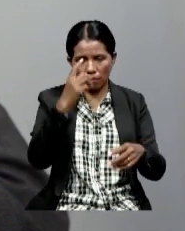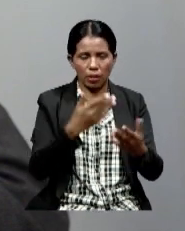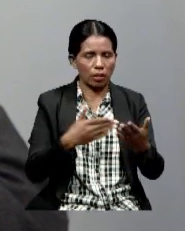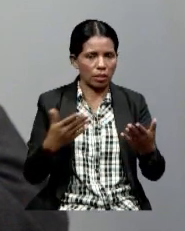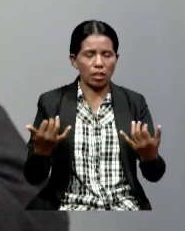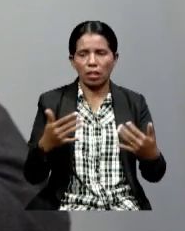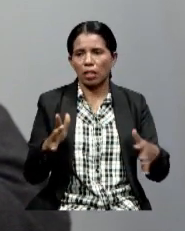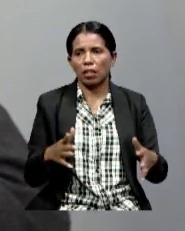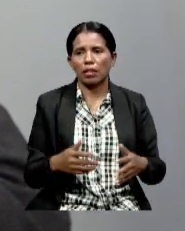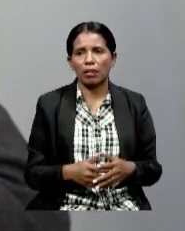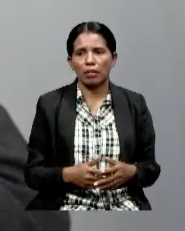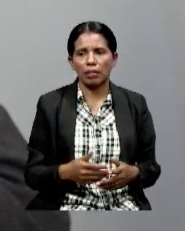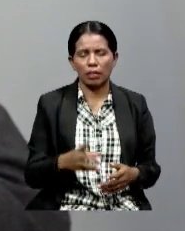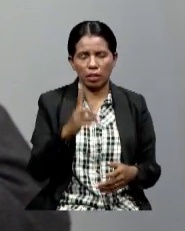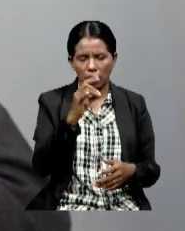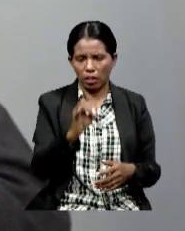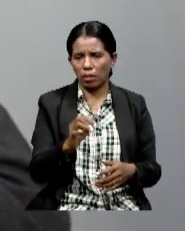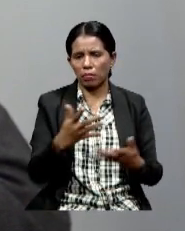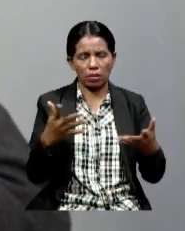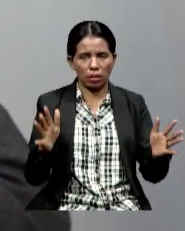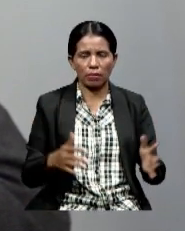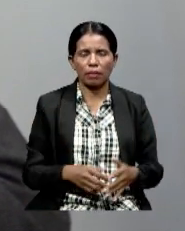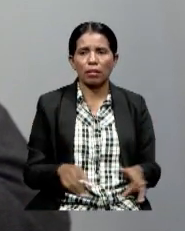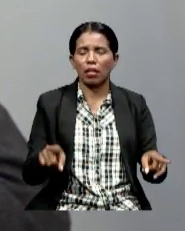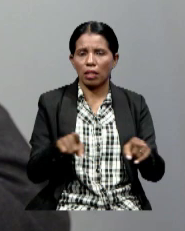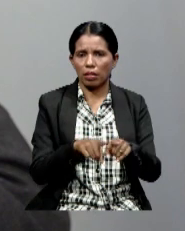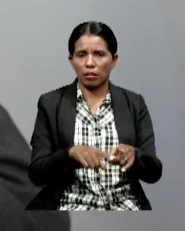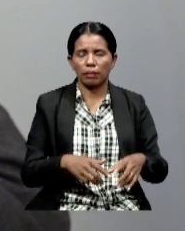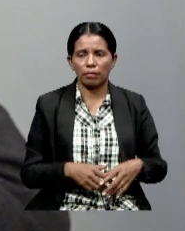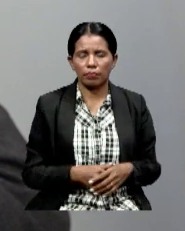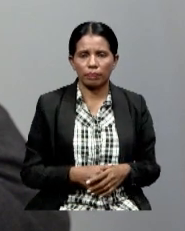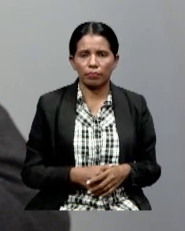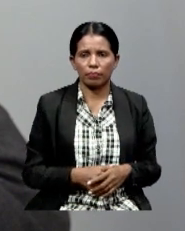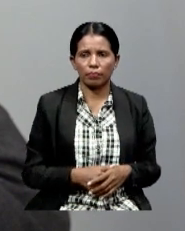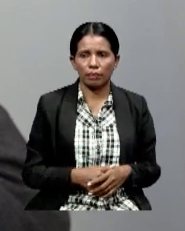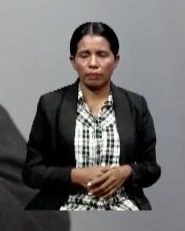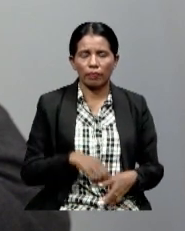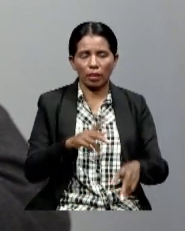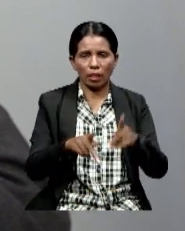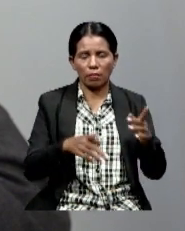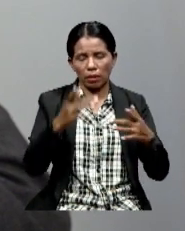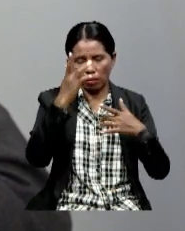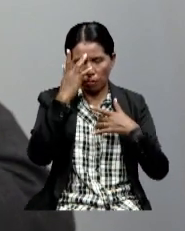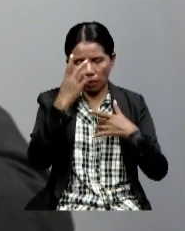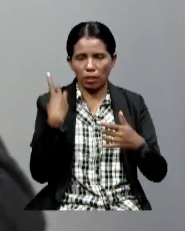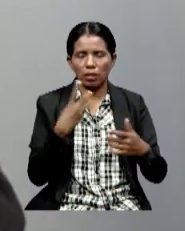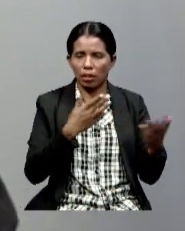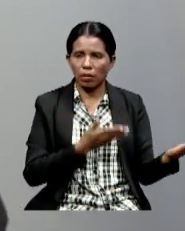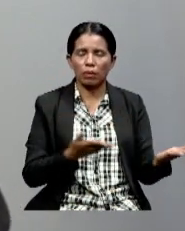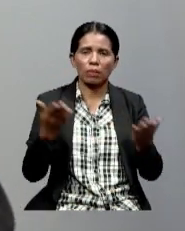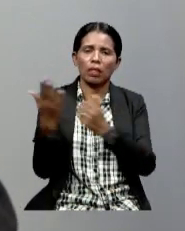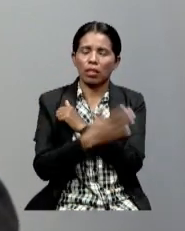ali que é malhando, é diluído mas lá é, nessa, e a paciente se rende para o trabalho, para o urba, tal,